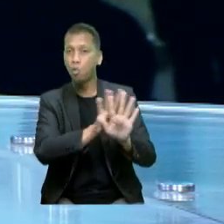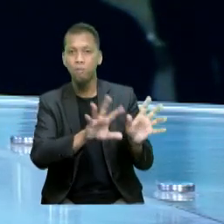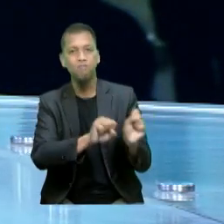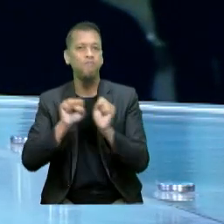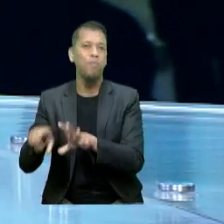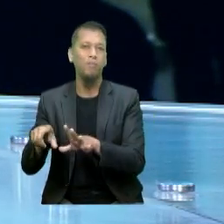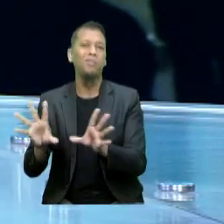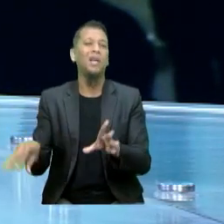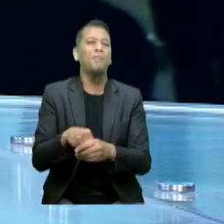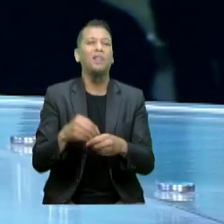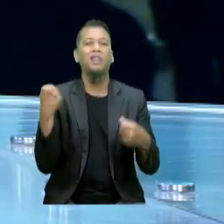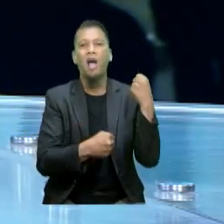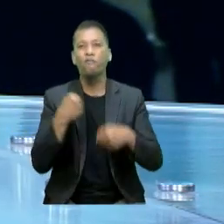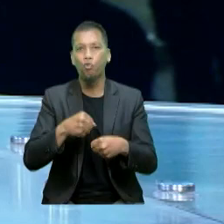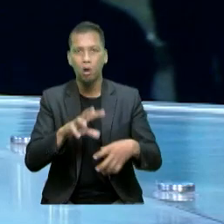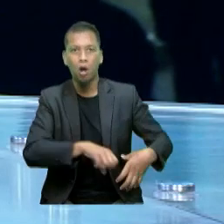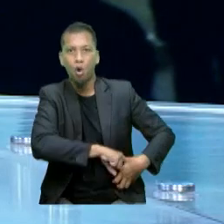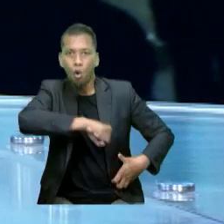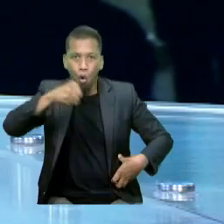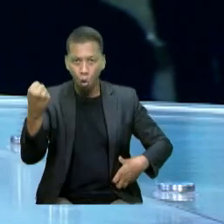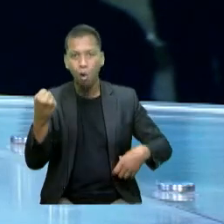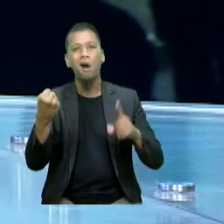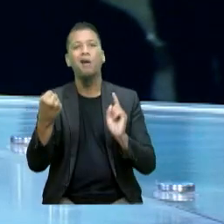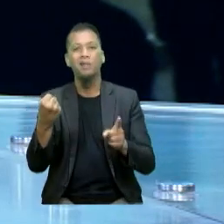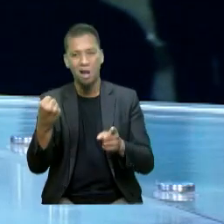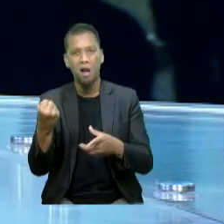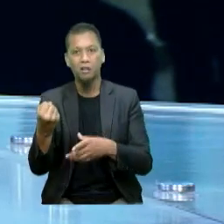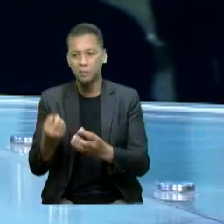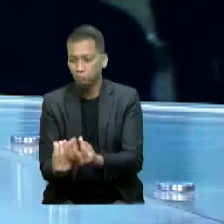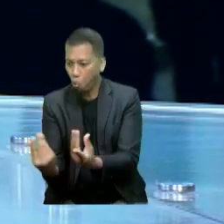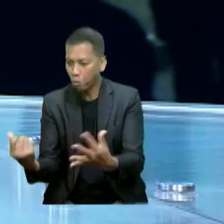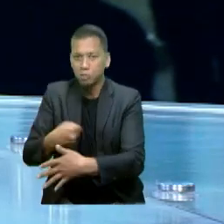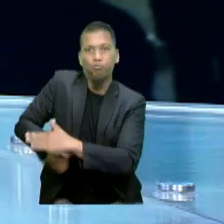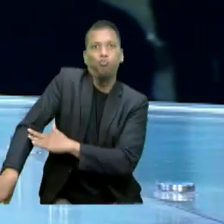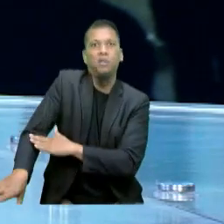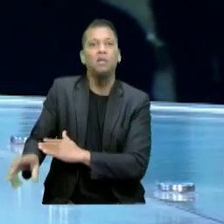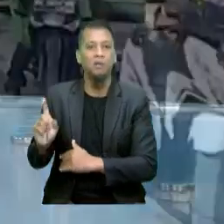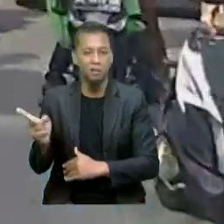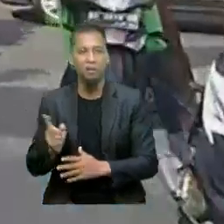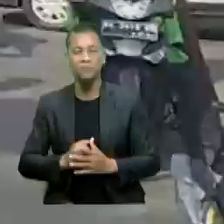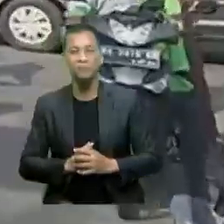aparat Polresta Padang menyita senjata tajam yang digunakan pelaku tawuran disembunyikan di semak-semak.